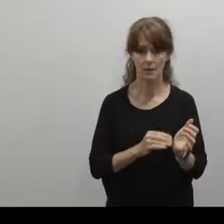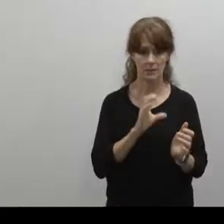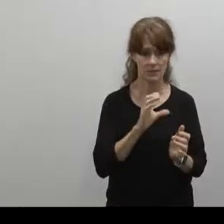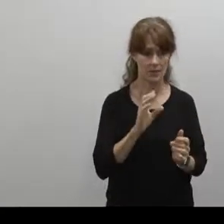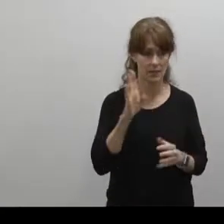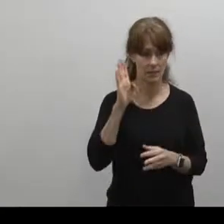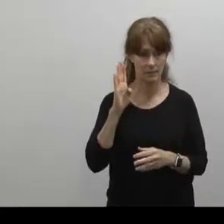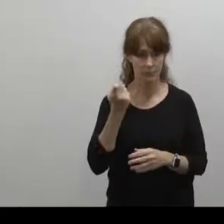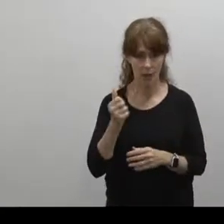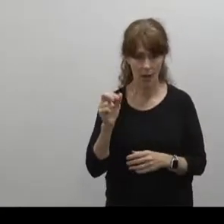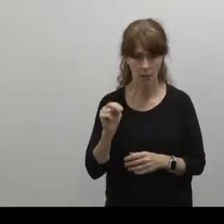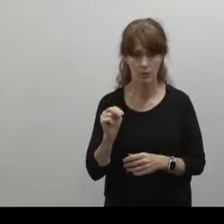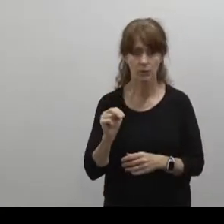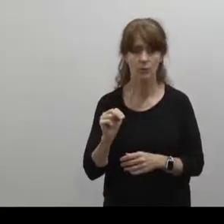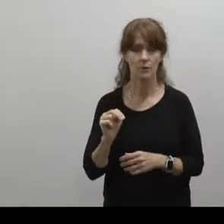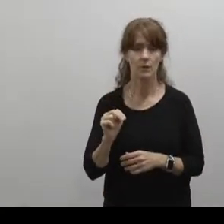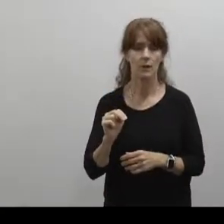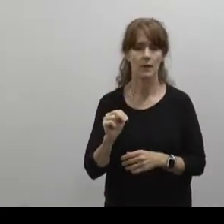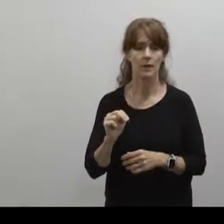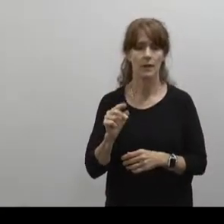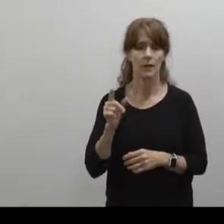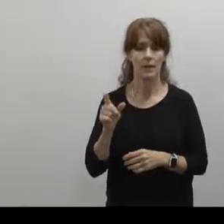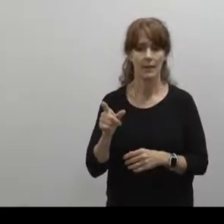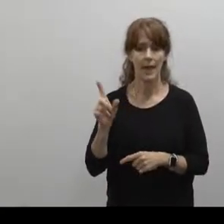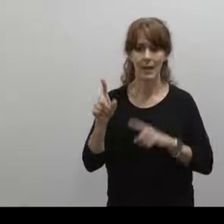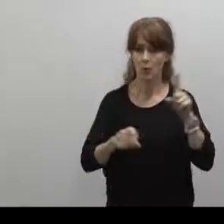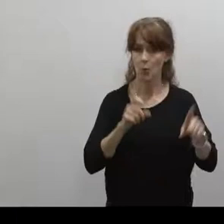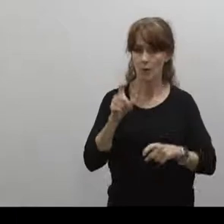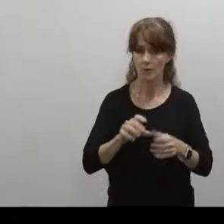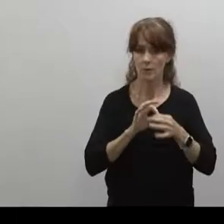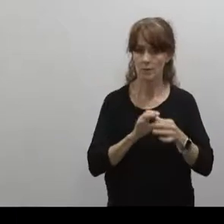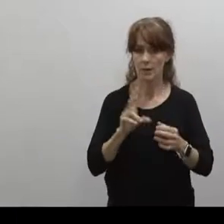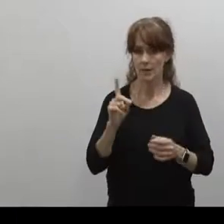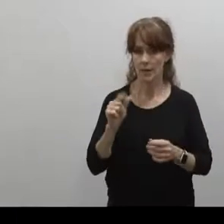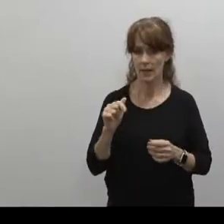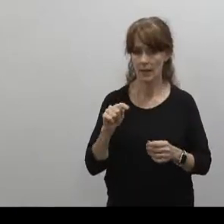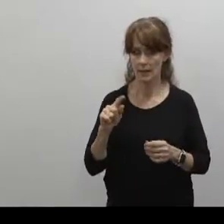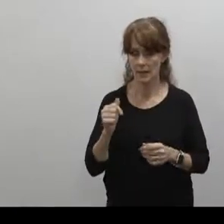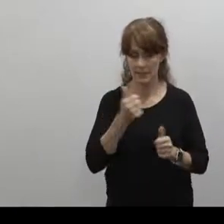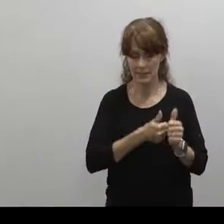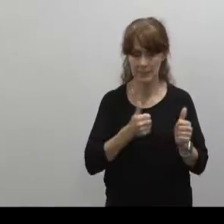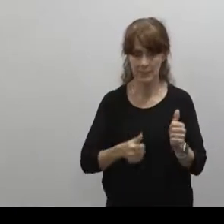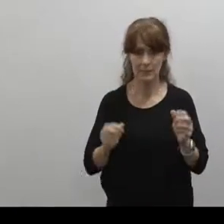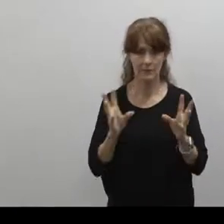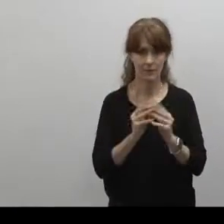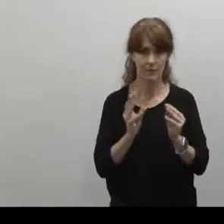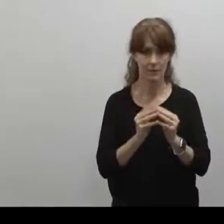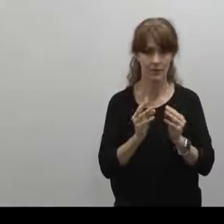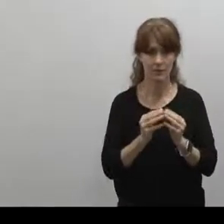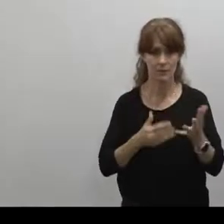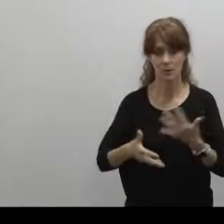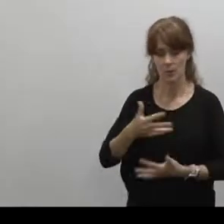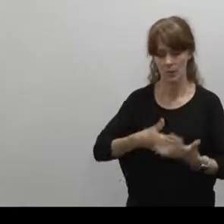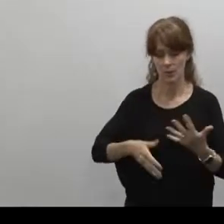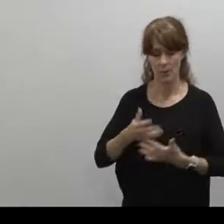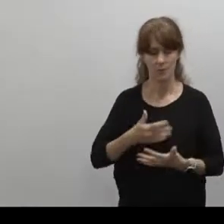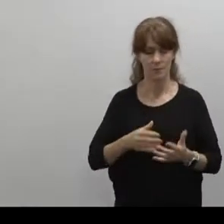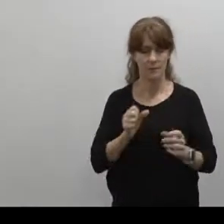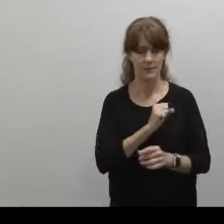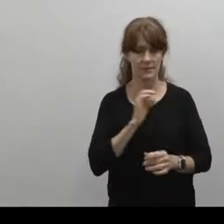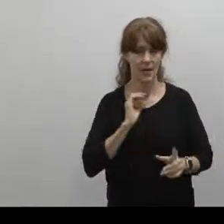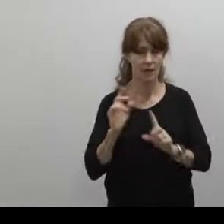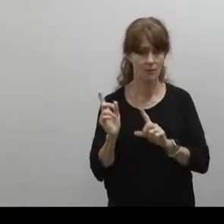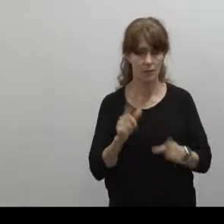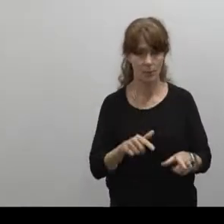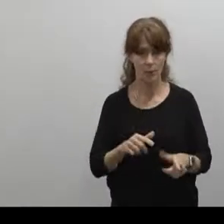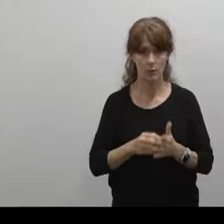chấm một nâng vì ăn vô tới vì giang mạch đây nước nóng cách phải chung cả nạc cam mạc